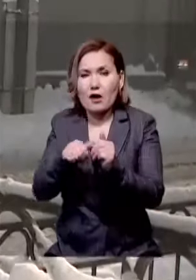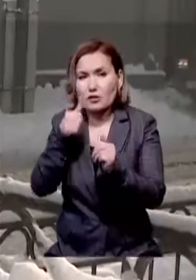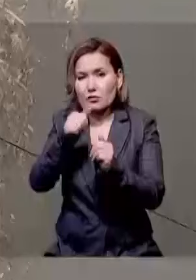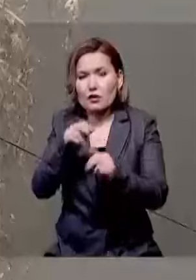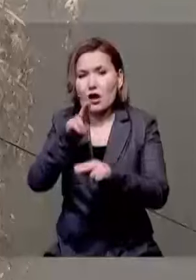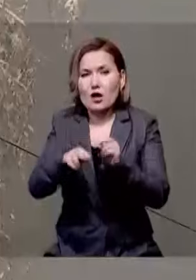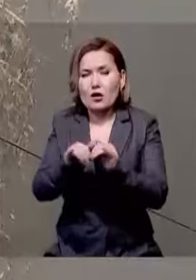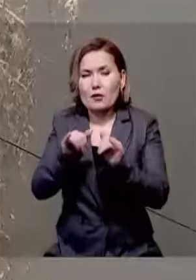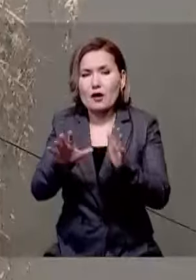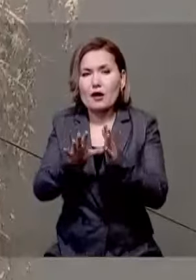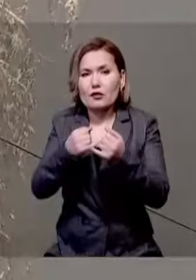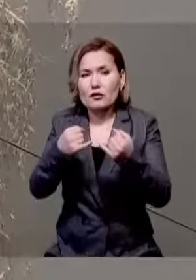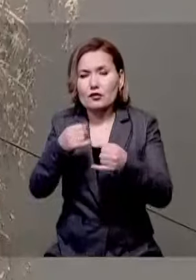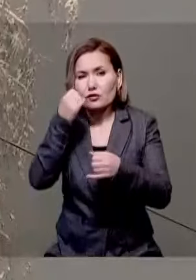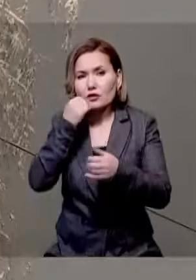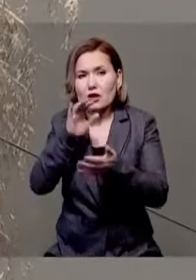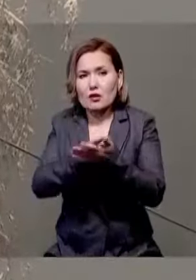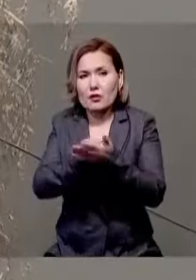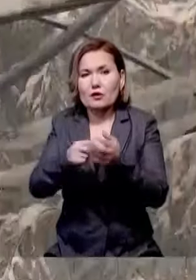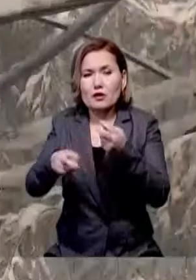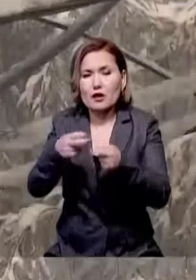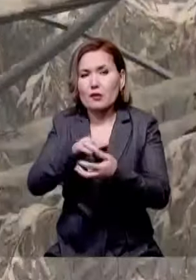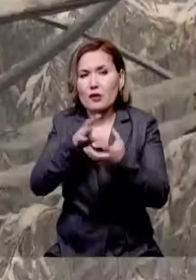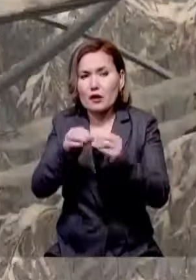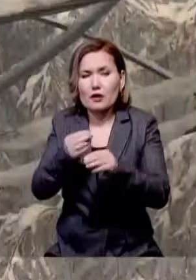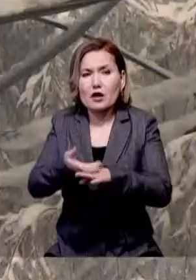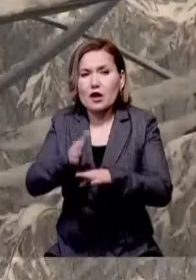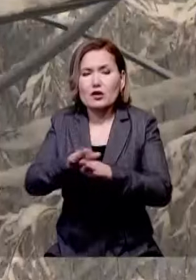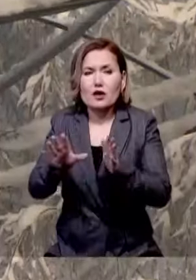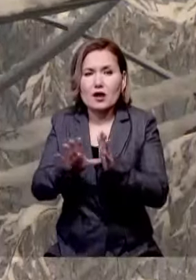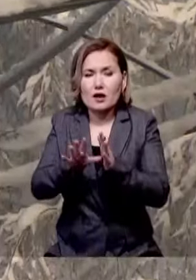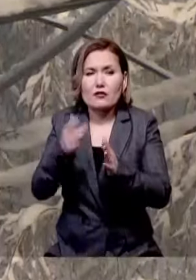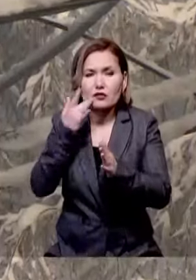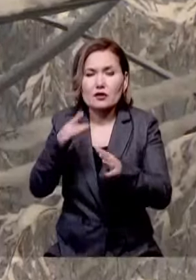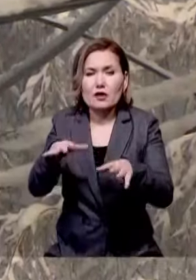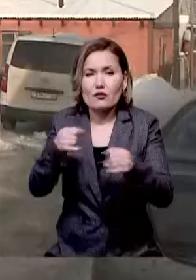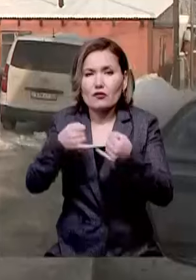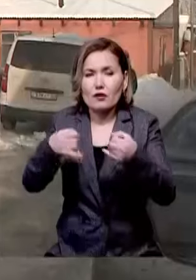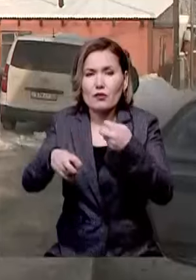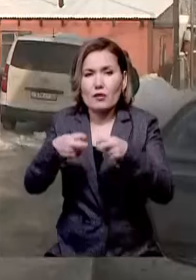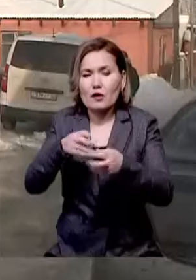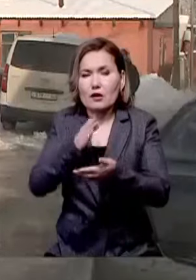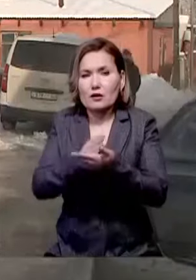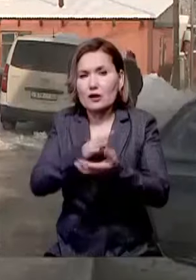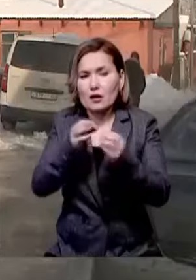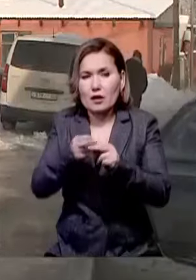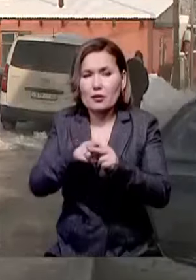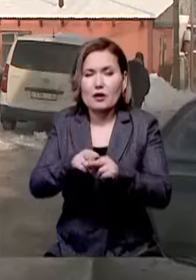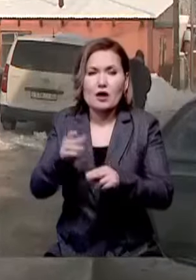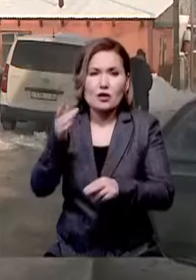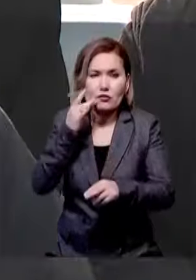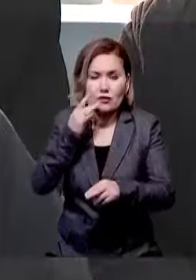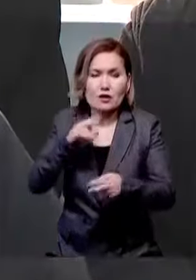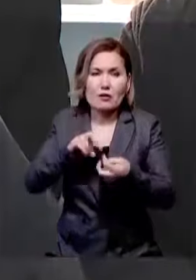сымдар да көбейіп, шіріген бағандар қисайып кетіпті. Электр желісі жүктемені көтере алмаған соң жарық жиі өшеді екен. Қосылған күннің өзінде кернеуі